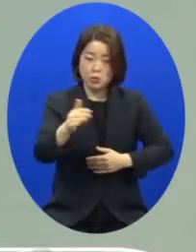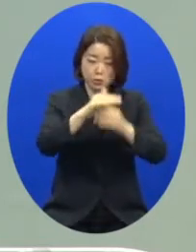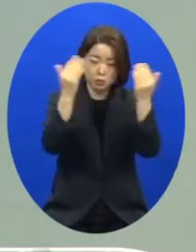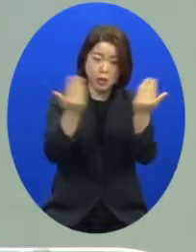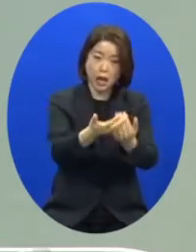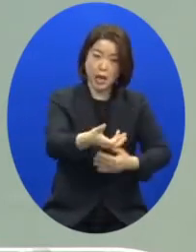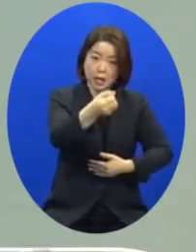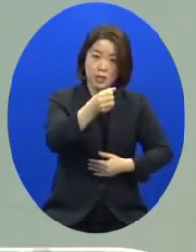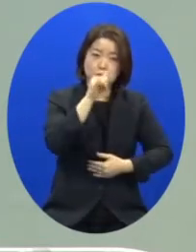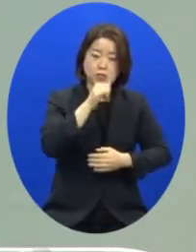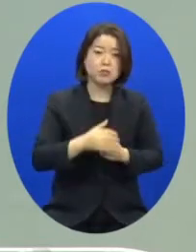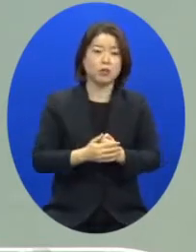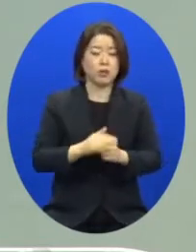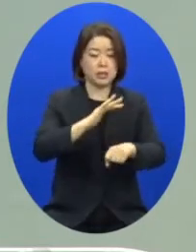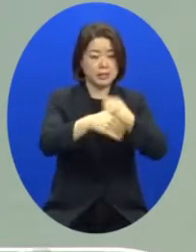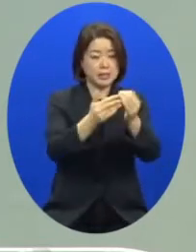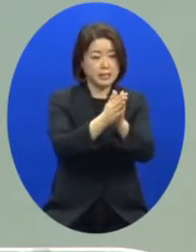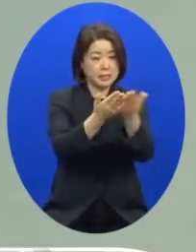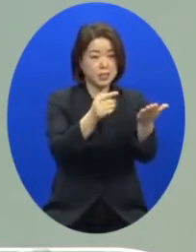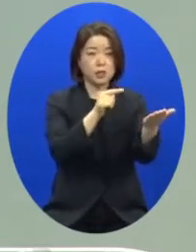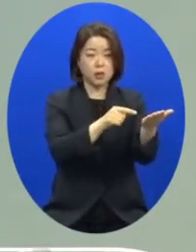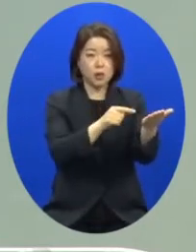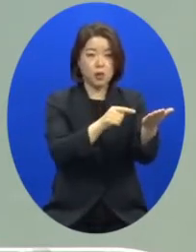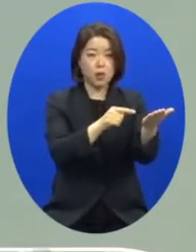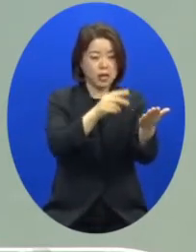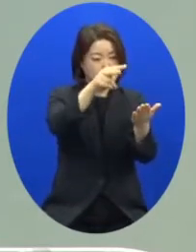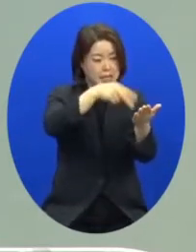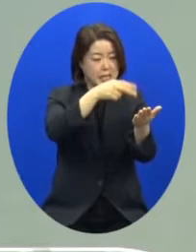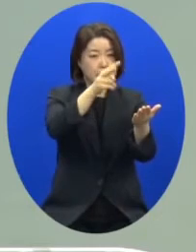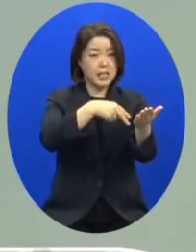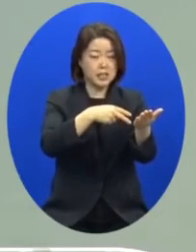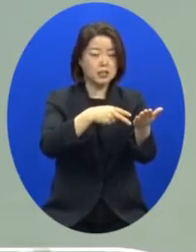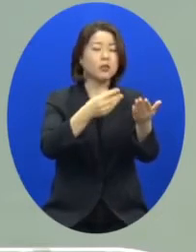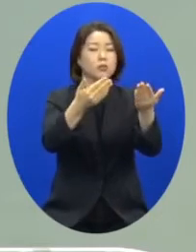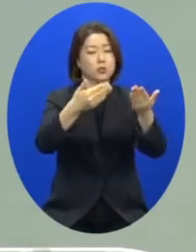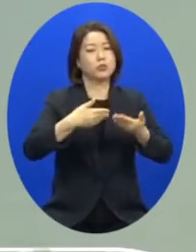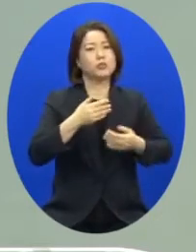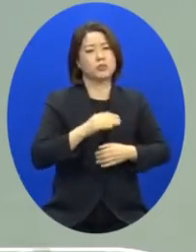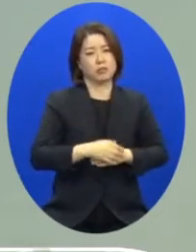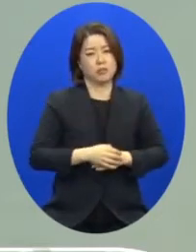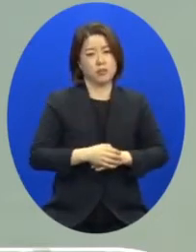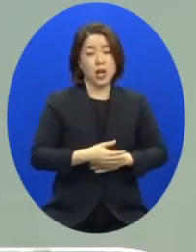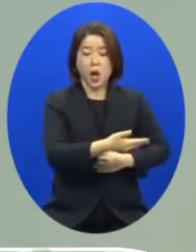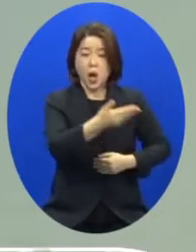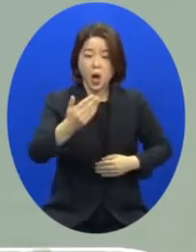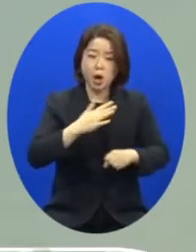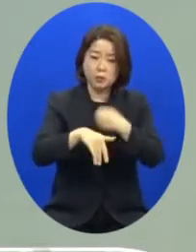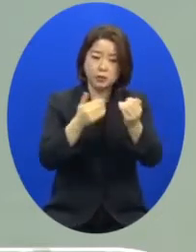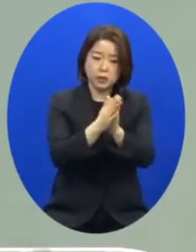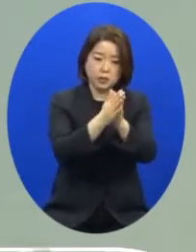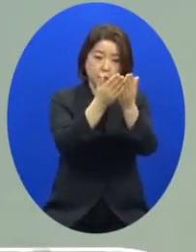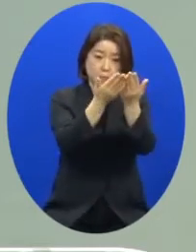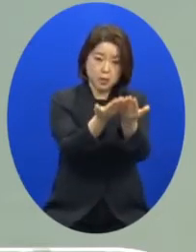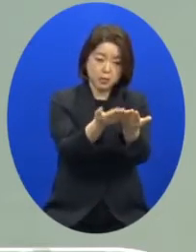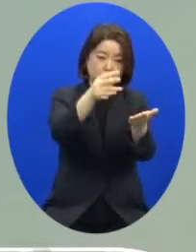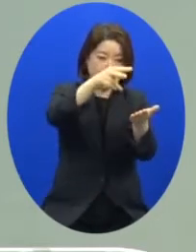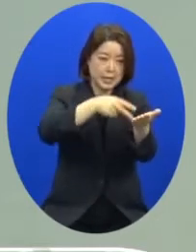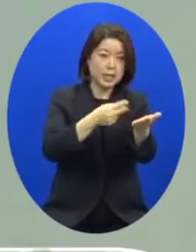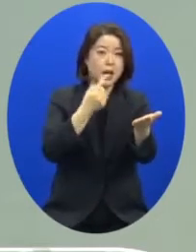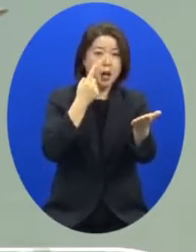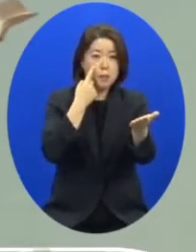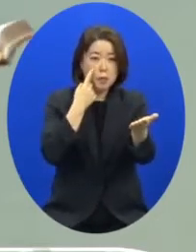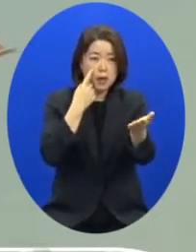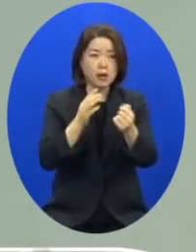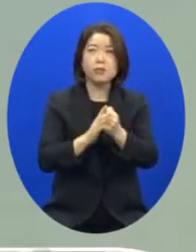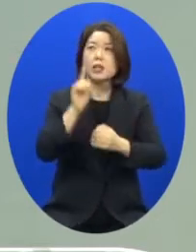겁니다 이 성경책은 성경에 있는 말씀을 읽으라고 주신 것이 여러분의 성경 책을 펴서 읽기 시작하면